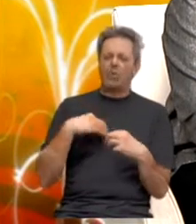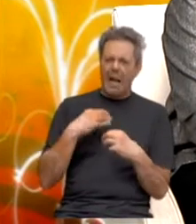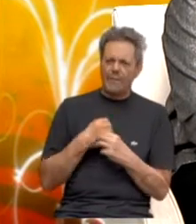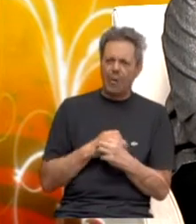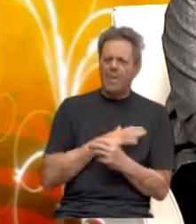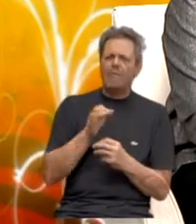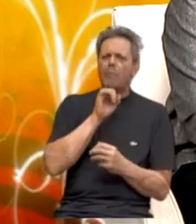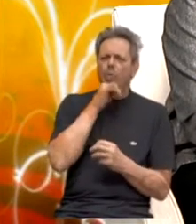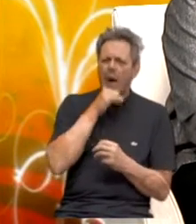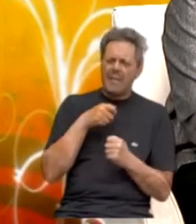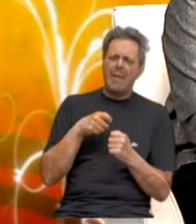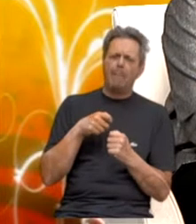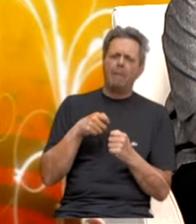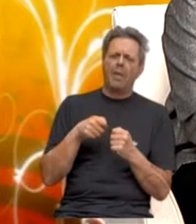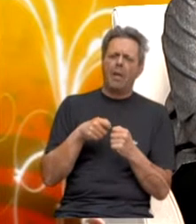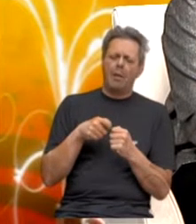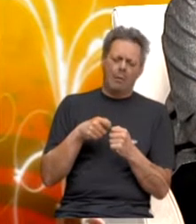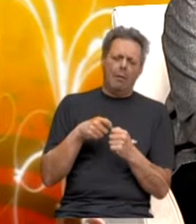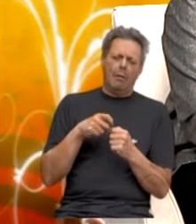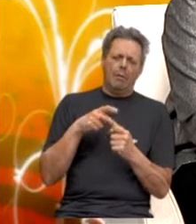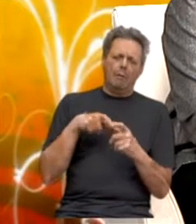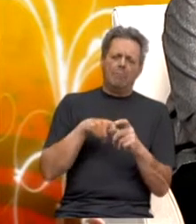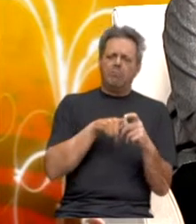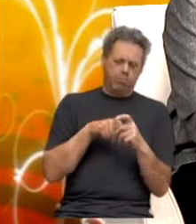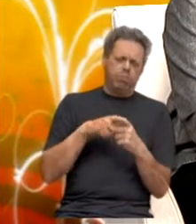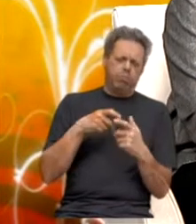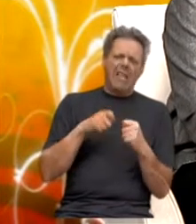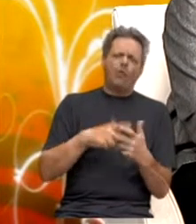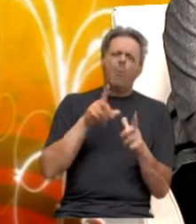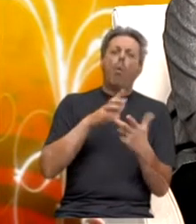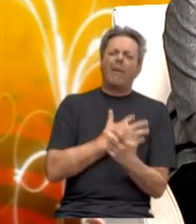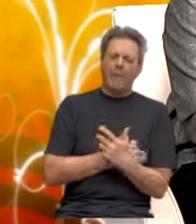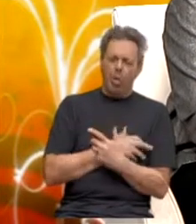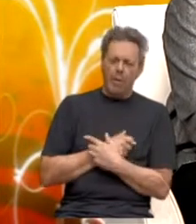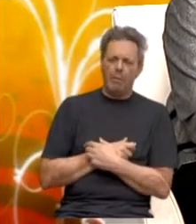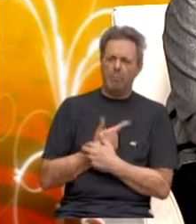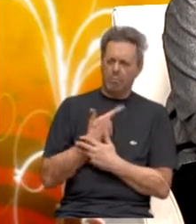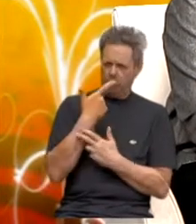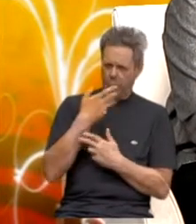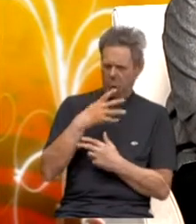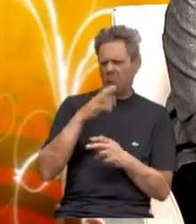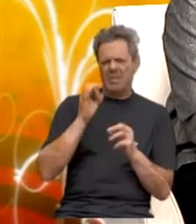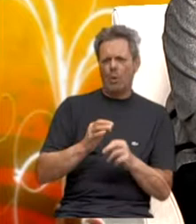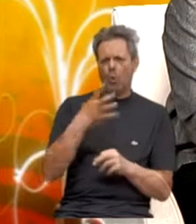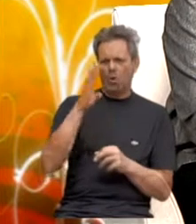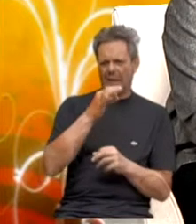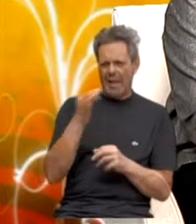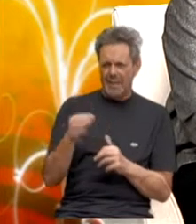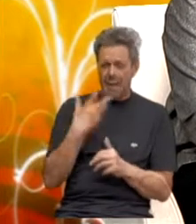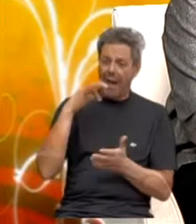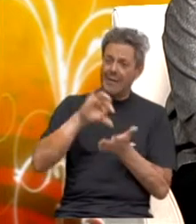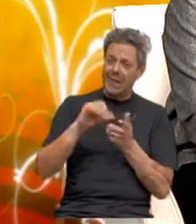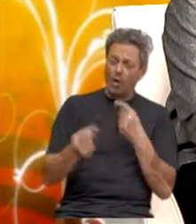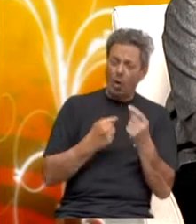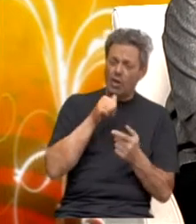svim županijskim zavodima Republike Hrvatske. Obilježavanje će trajati sigurno 2 tjedna, ali središnji događaj